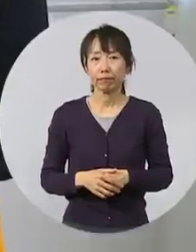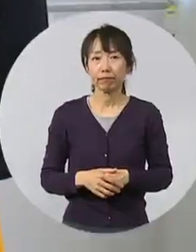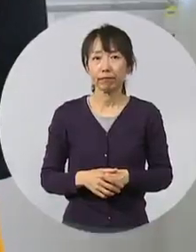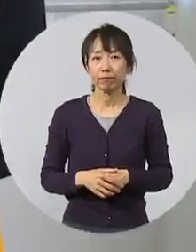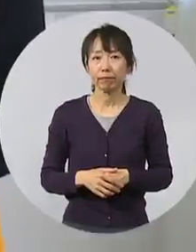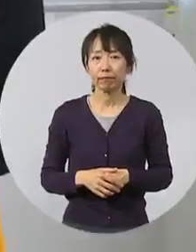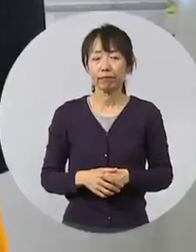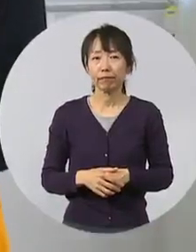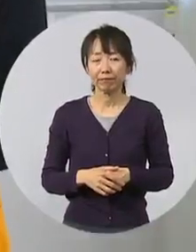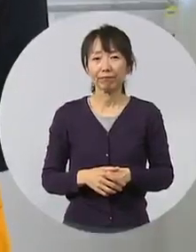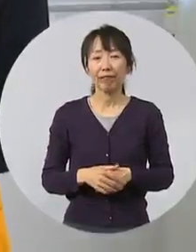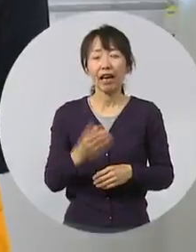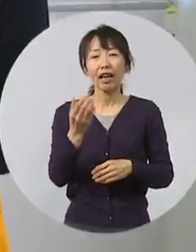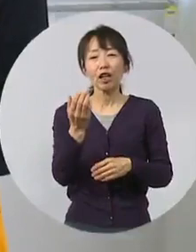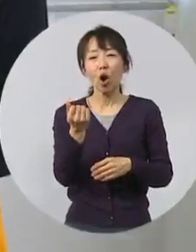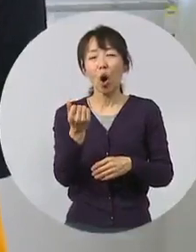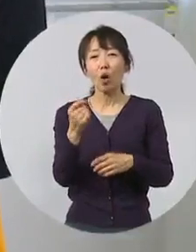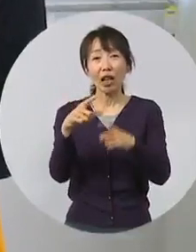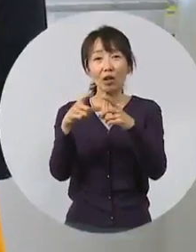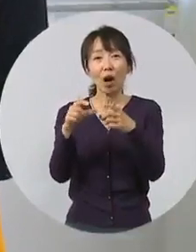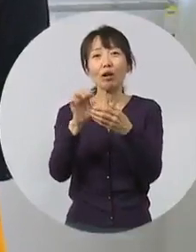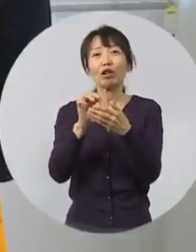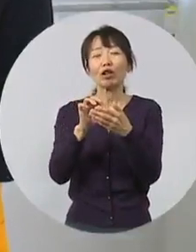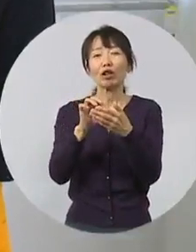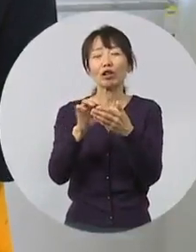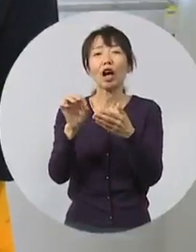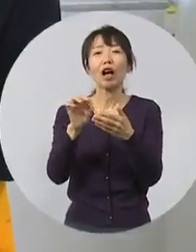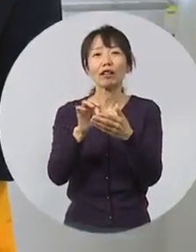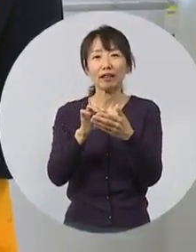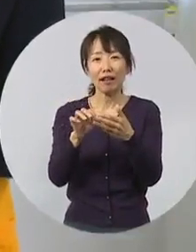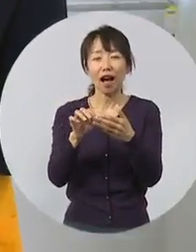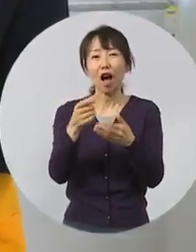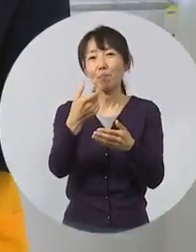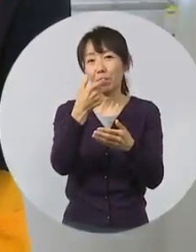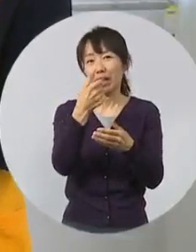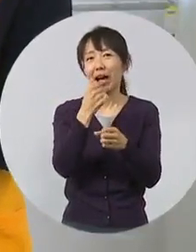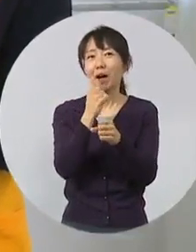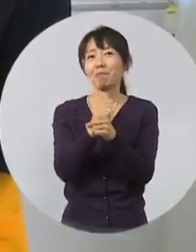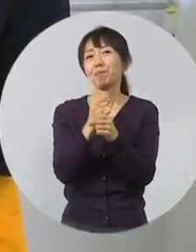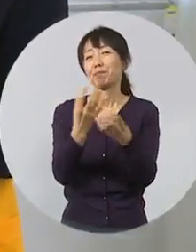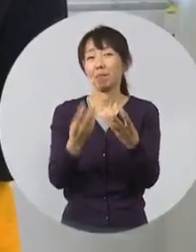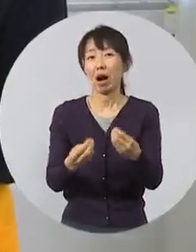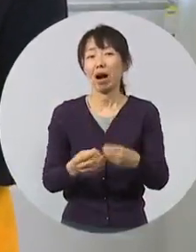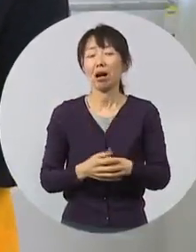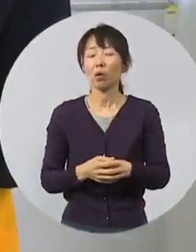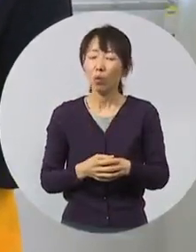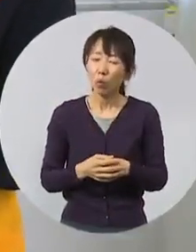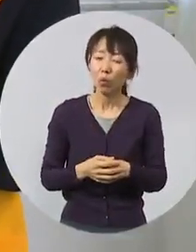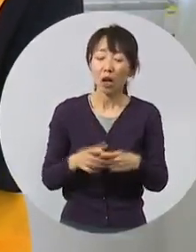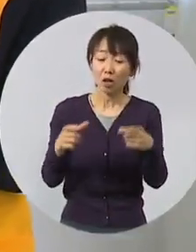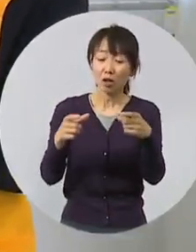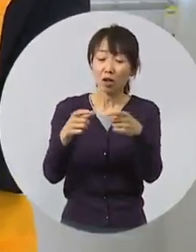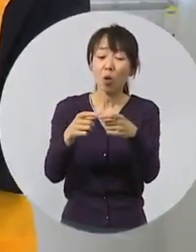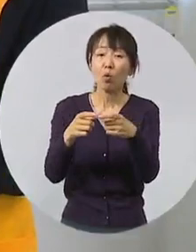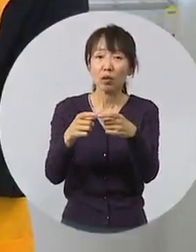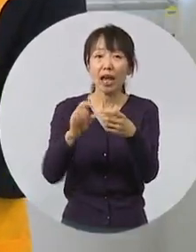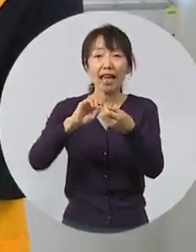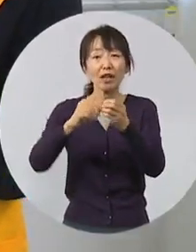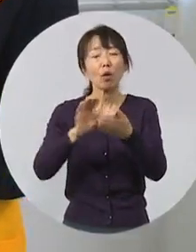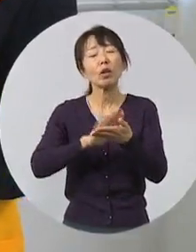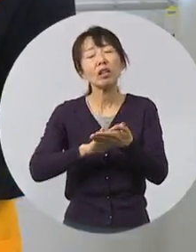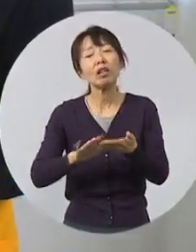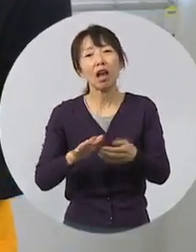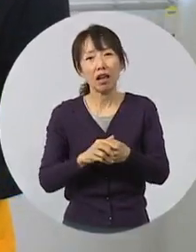これで餃子の皮で作るトマトのミニピザの完成です。 すごく手頃なサイズで彩りも綺麗です